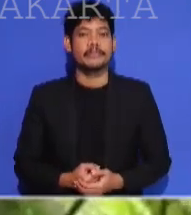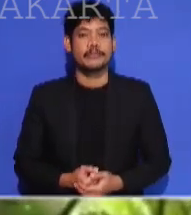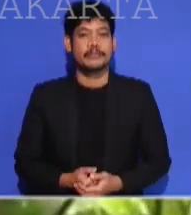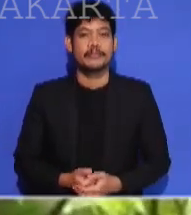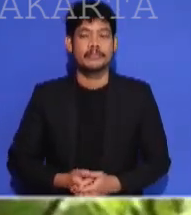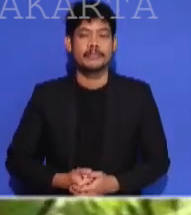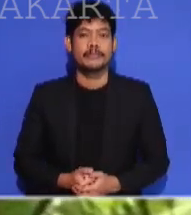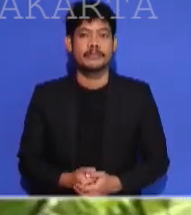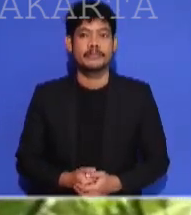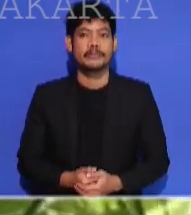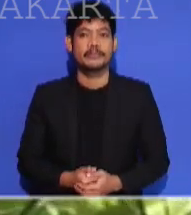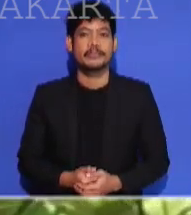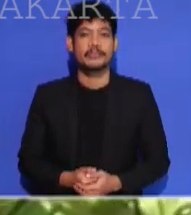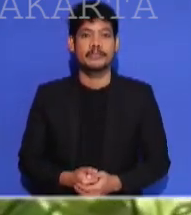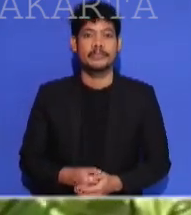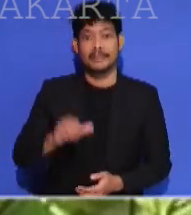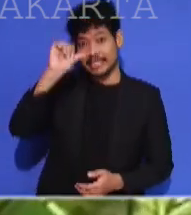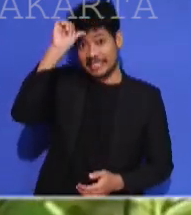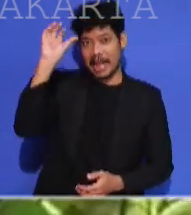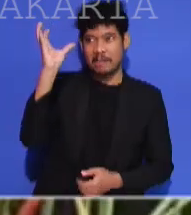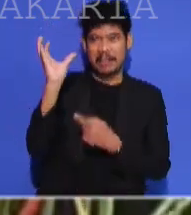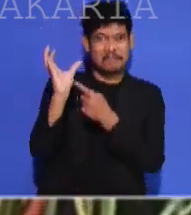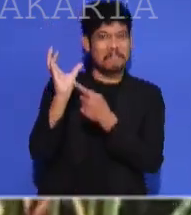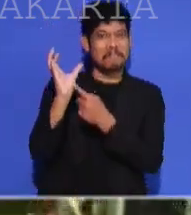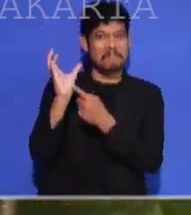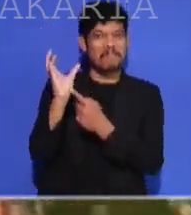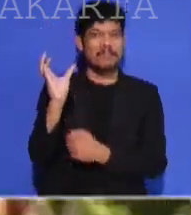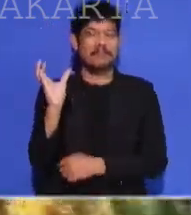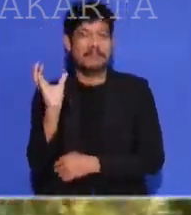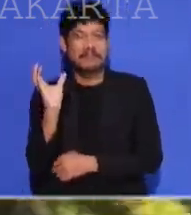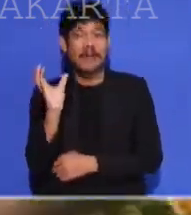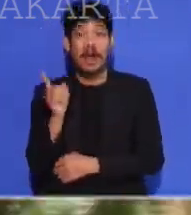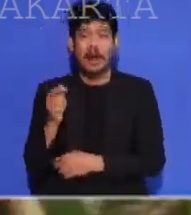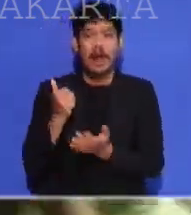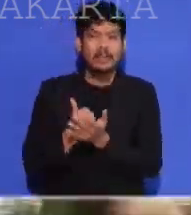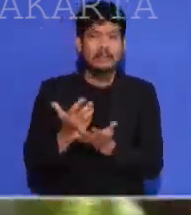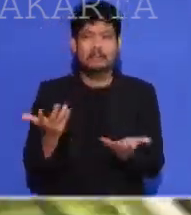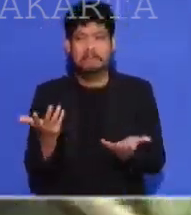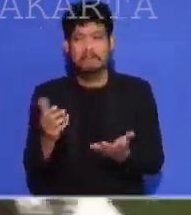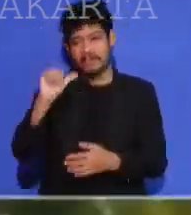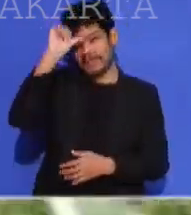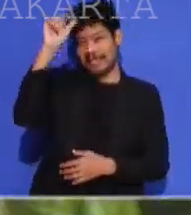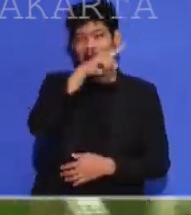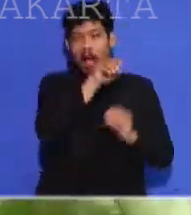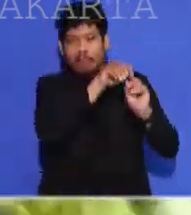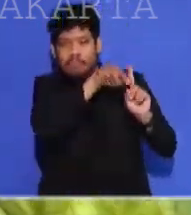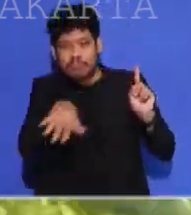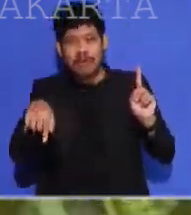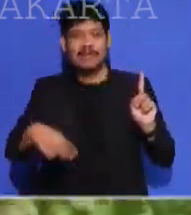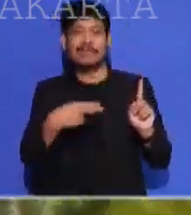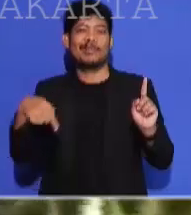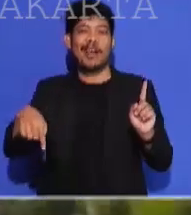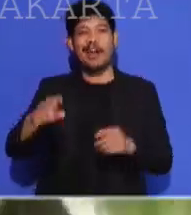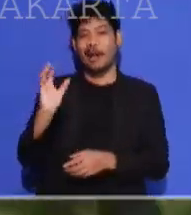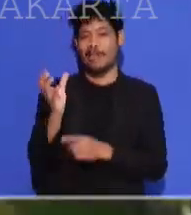Putsa mujutaken salah setunggaling tanaman jenis apel ingkang asalipun saking negari India. Ing